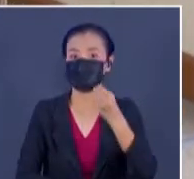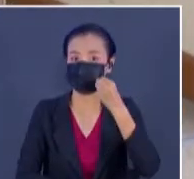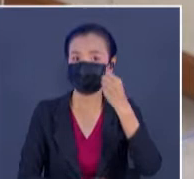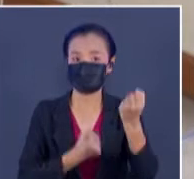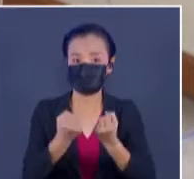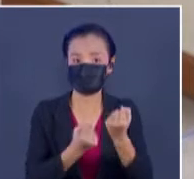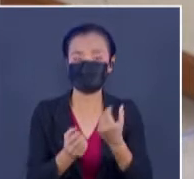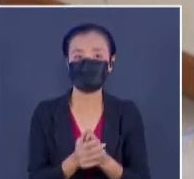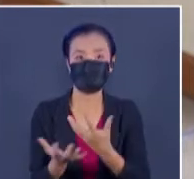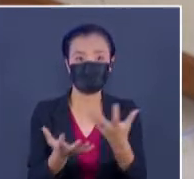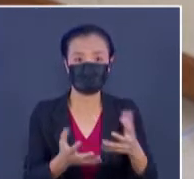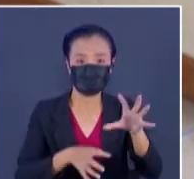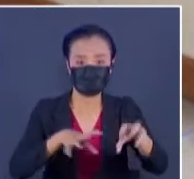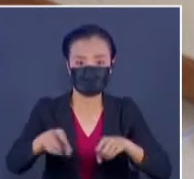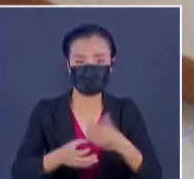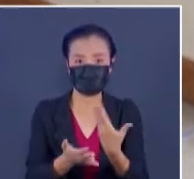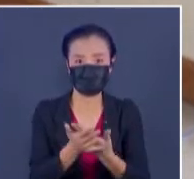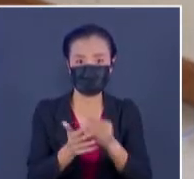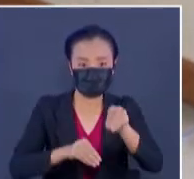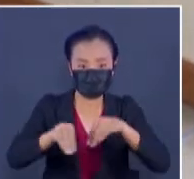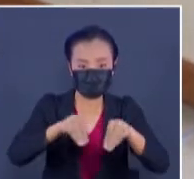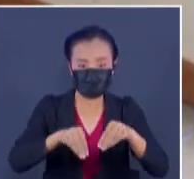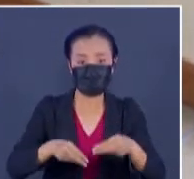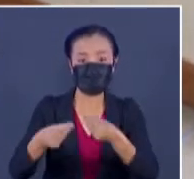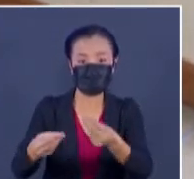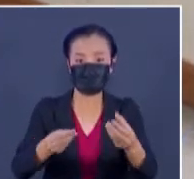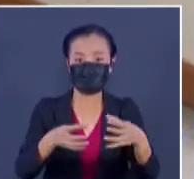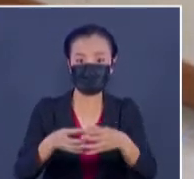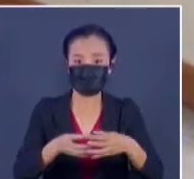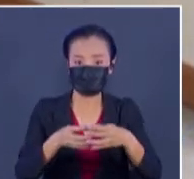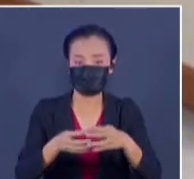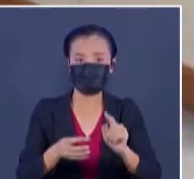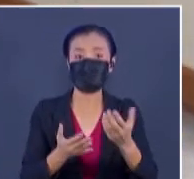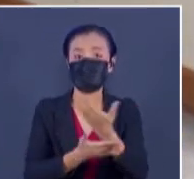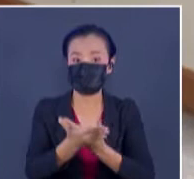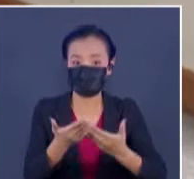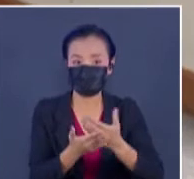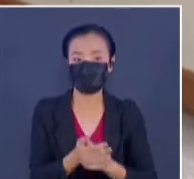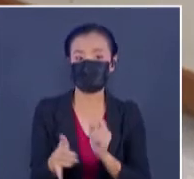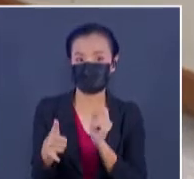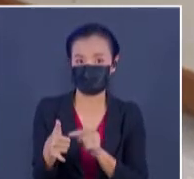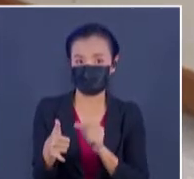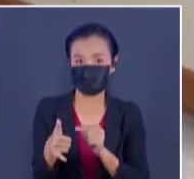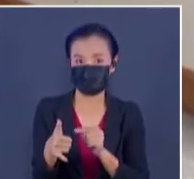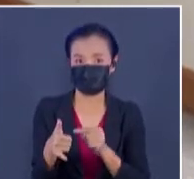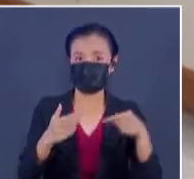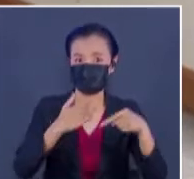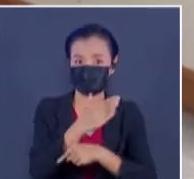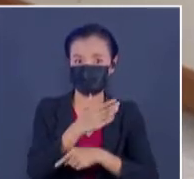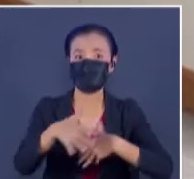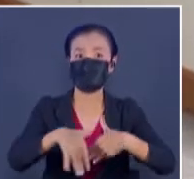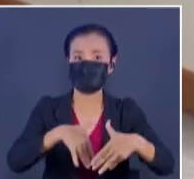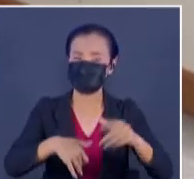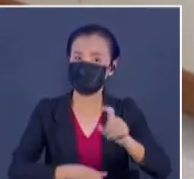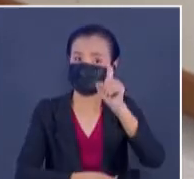ที่ได้จากทรัพย์เหล่านี้ฮะมาเฉลี่ยคืนให้กับกลุ่มผู้เสียหายแล้วก็จะพิจารณาด้วยครับว่าเคสนี้เนี่ยเข้าข่ายการช่อโกงประชาชนด้